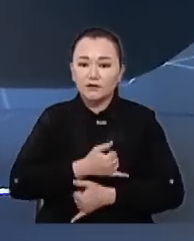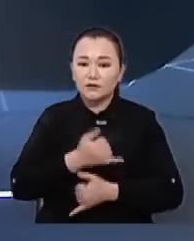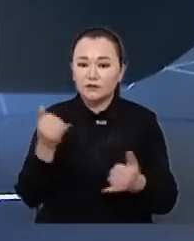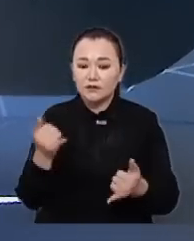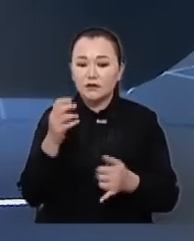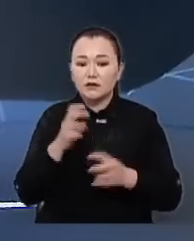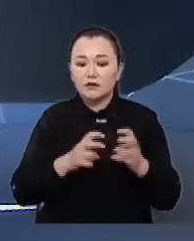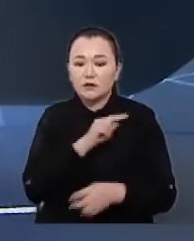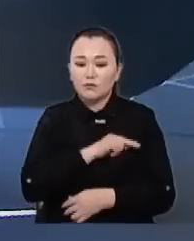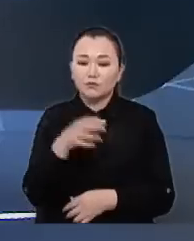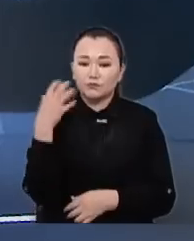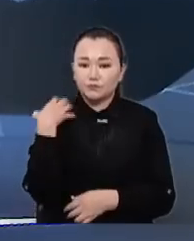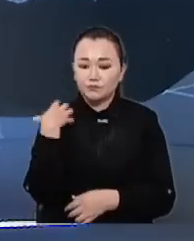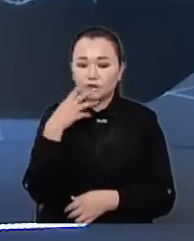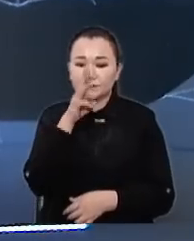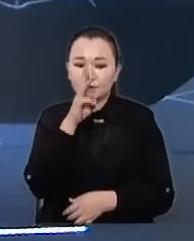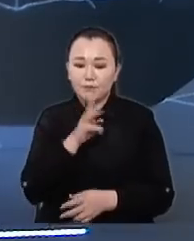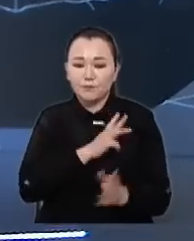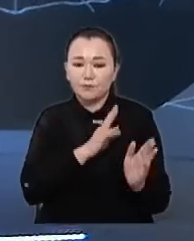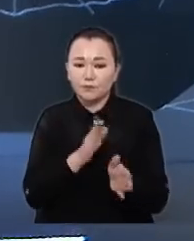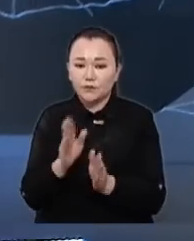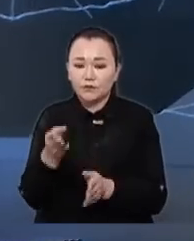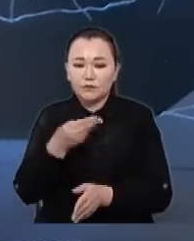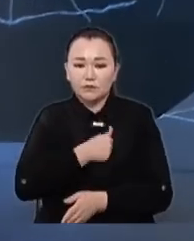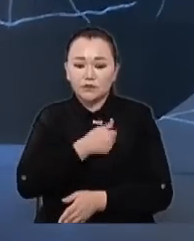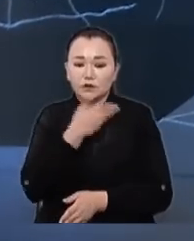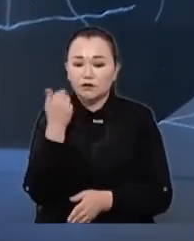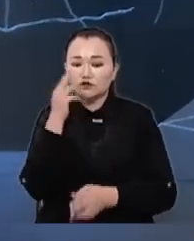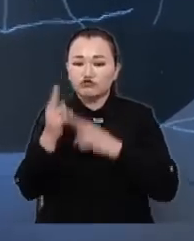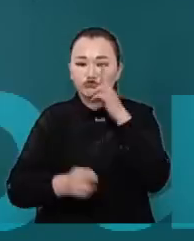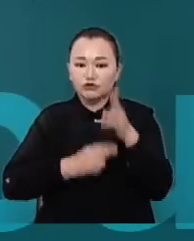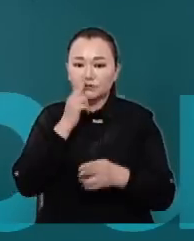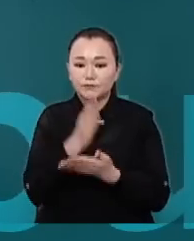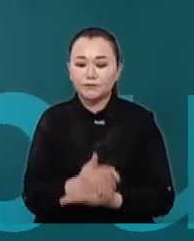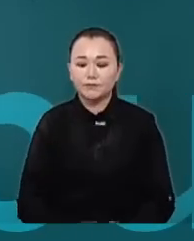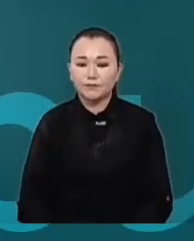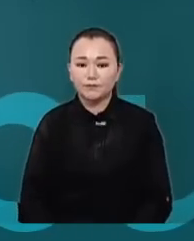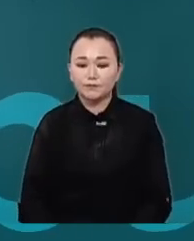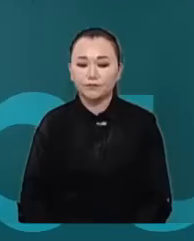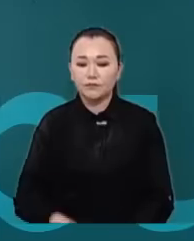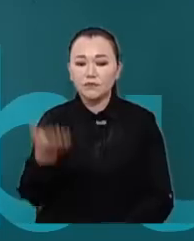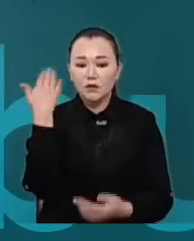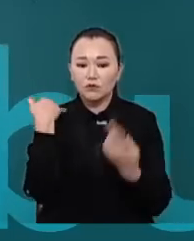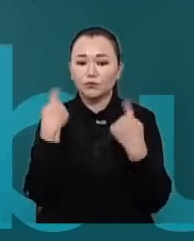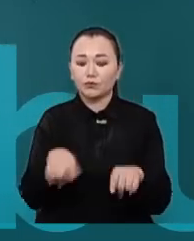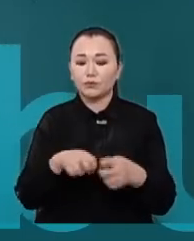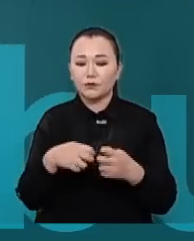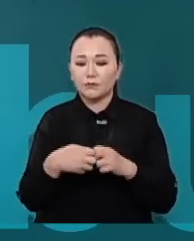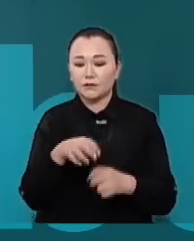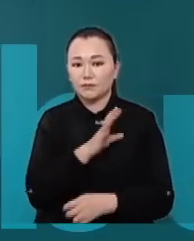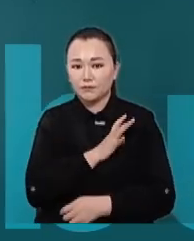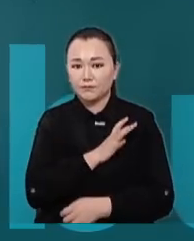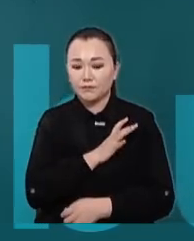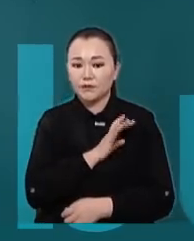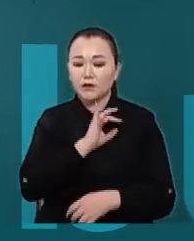ететін кәсіпорын басшылығы жалақымызды уақытында төлемейді деп шағымданды. Ол кезде басқа проблема бар.